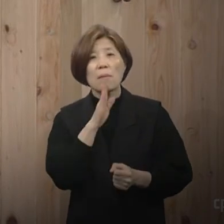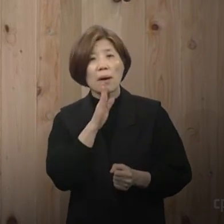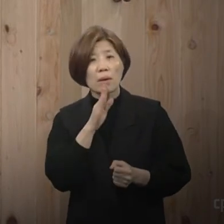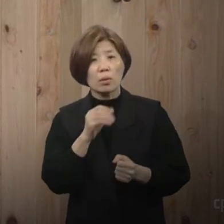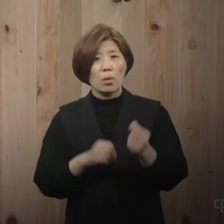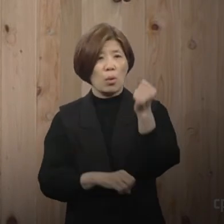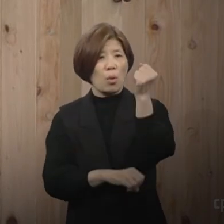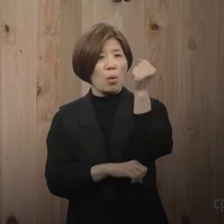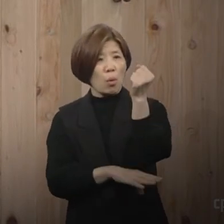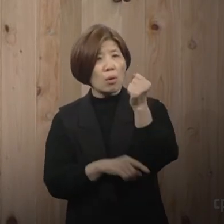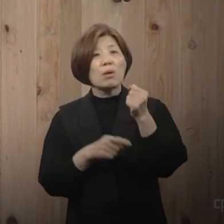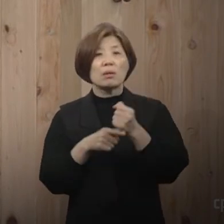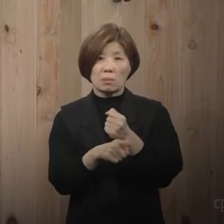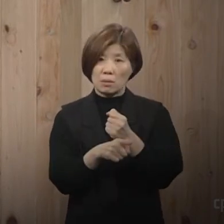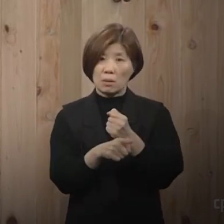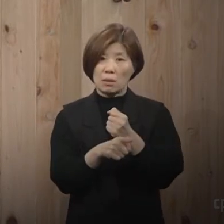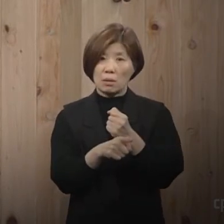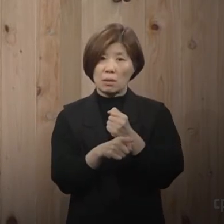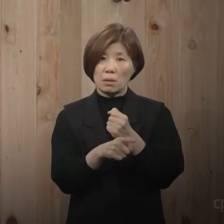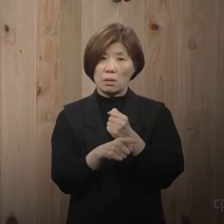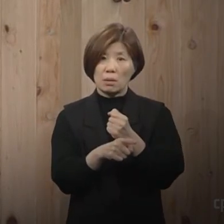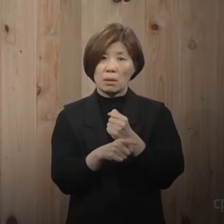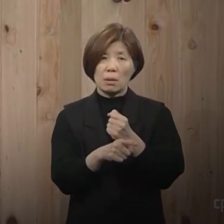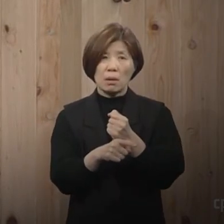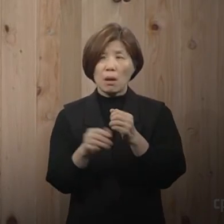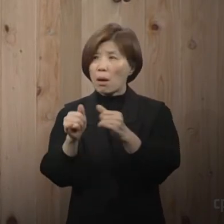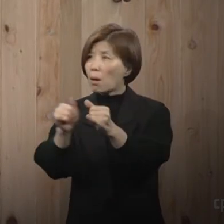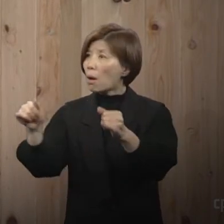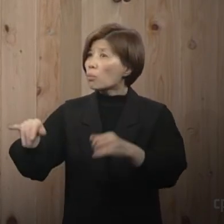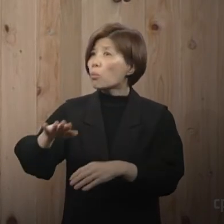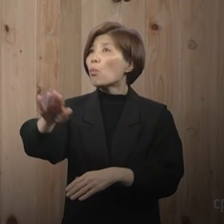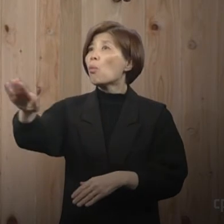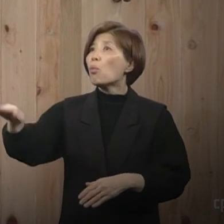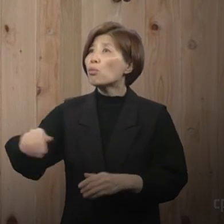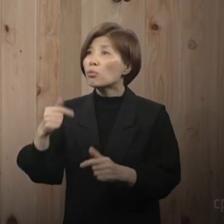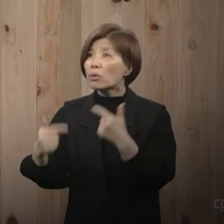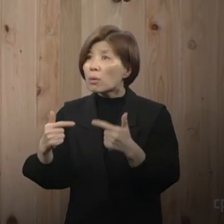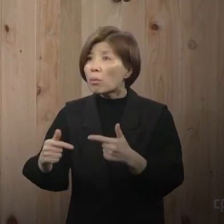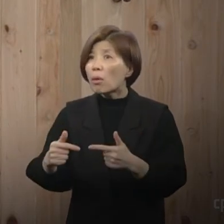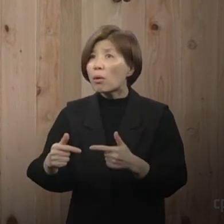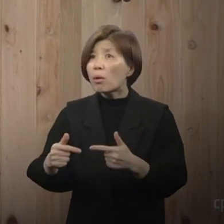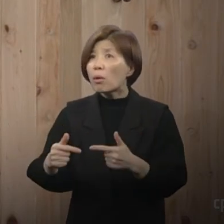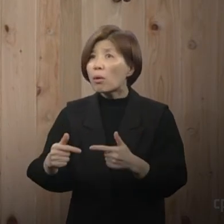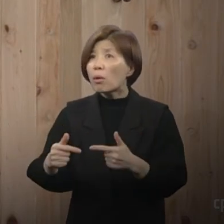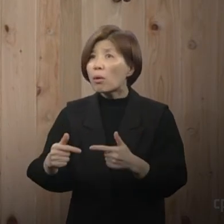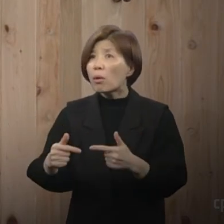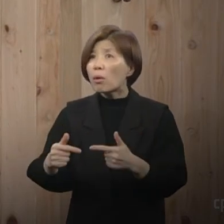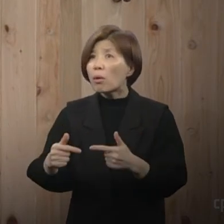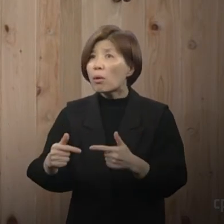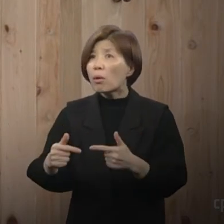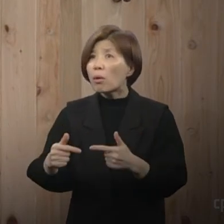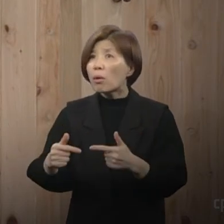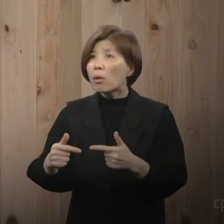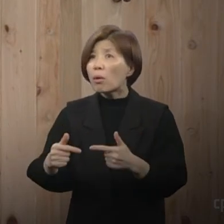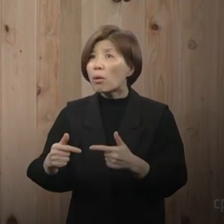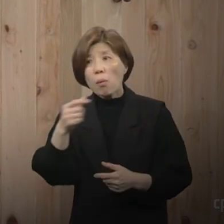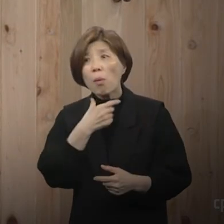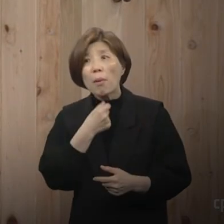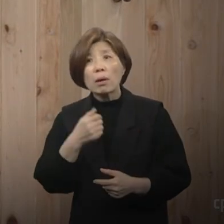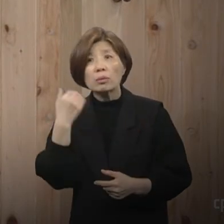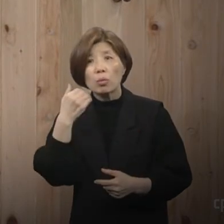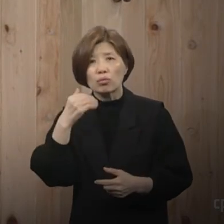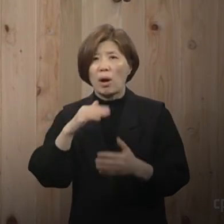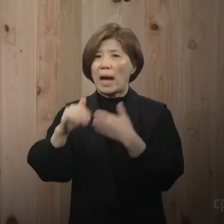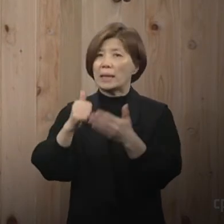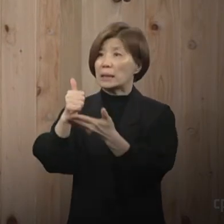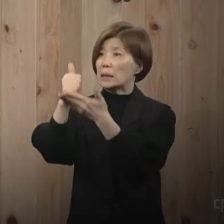이게 이제 본래의 의미일 텐데, 사람들이 모두 기뻐하고 행복해지길 바라시는 하느님의 그 마음이